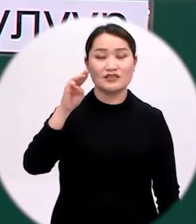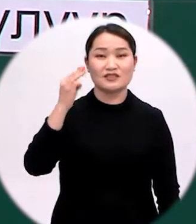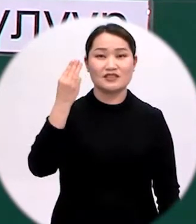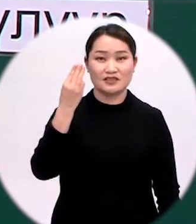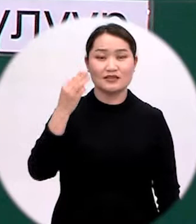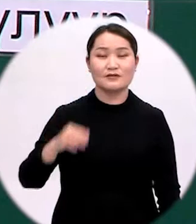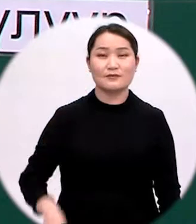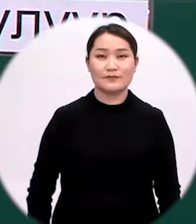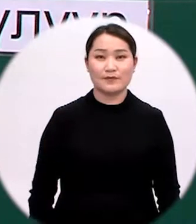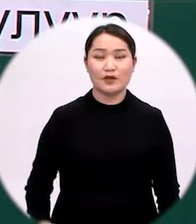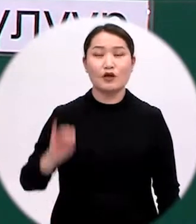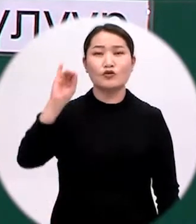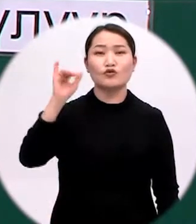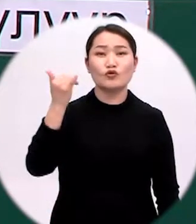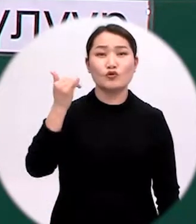Yu.